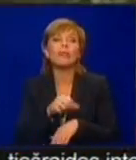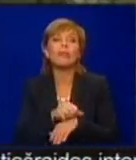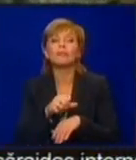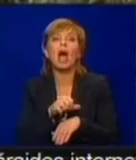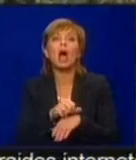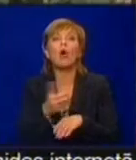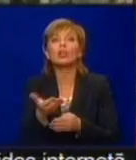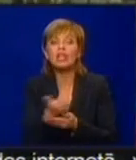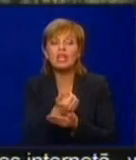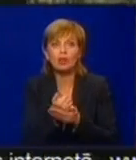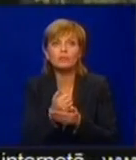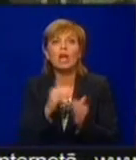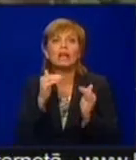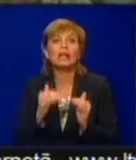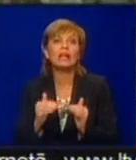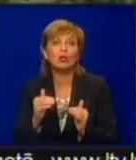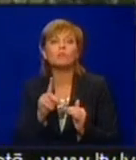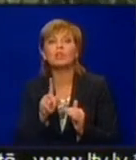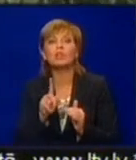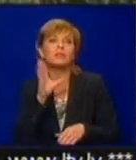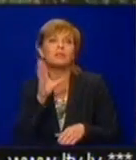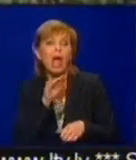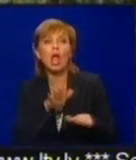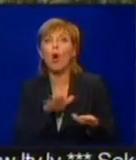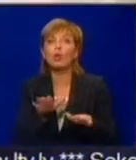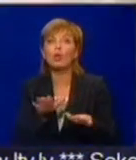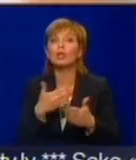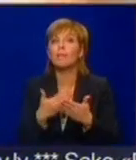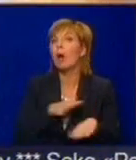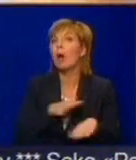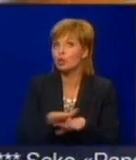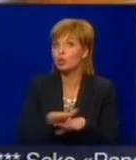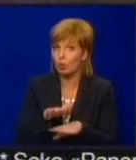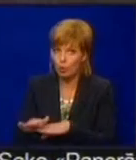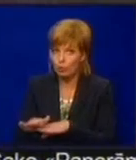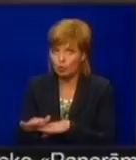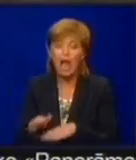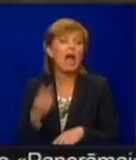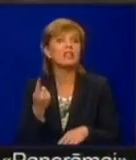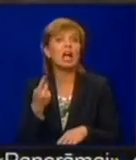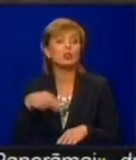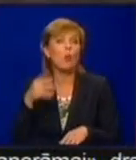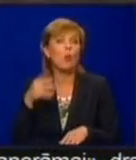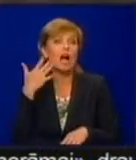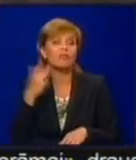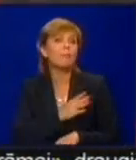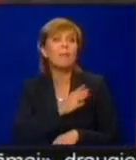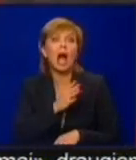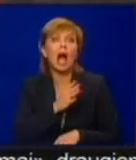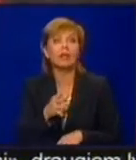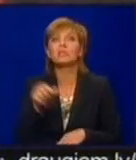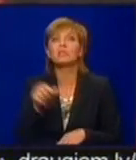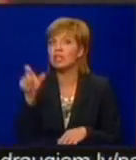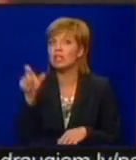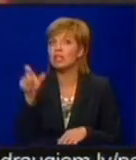magoņu audzēšanas kritums ietekmē arī viņu spēju organizēt uzbrukumus. Viens no ASV bagātākajiem